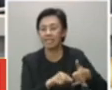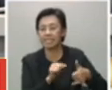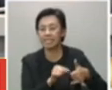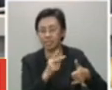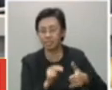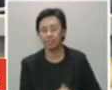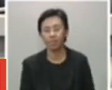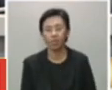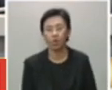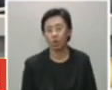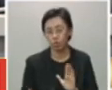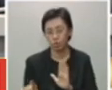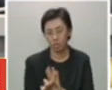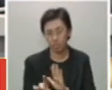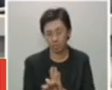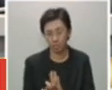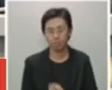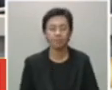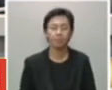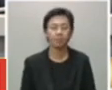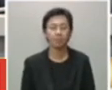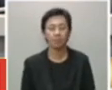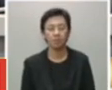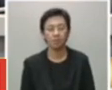เรื่องสุดท้ายครับ